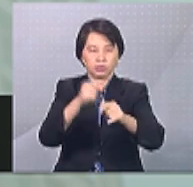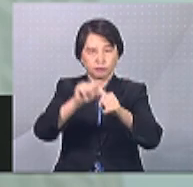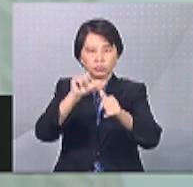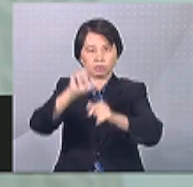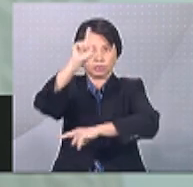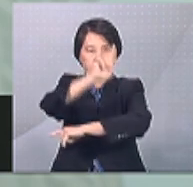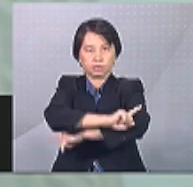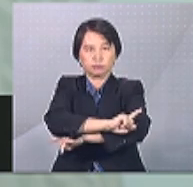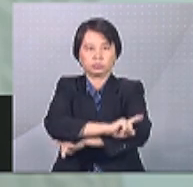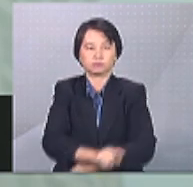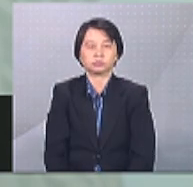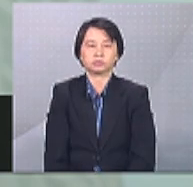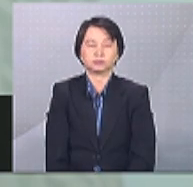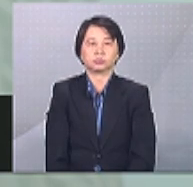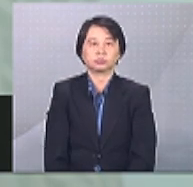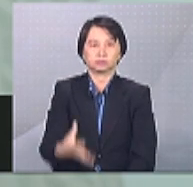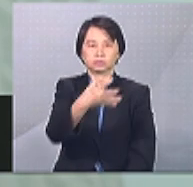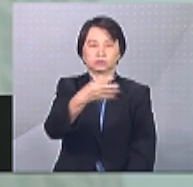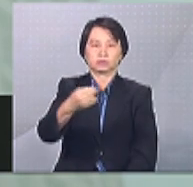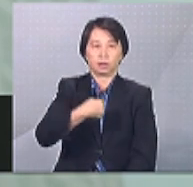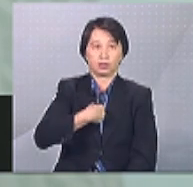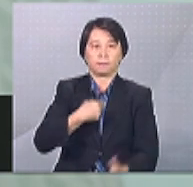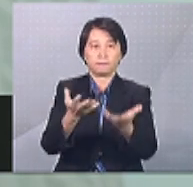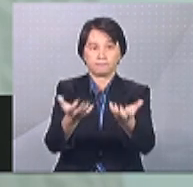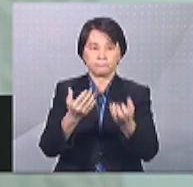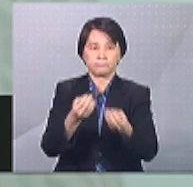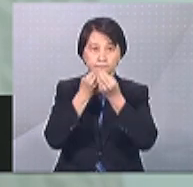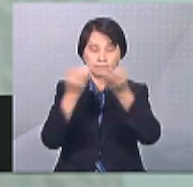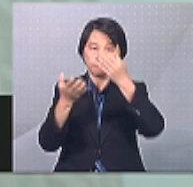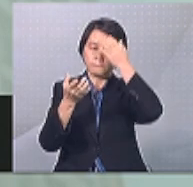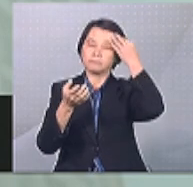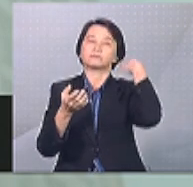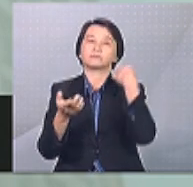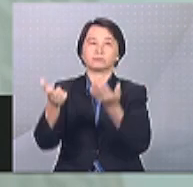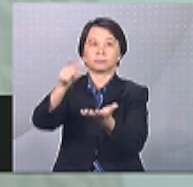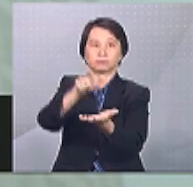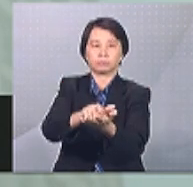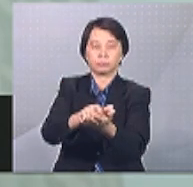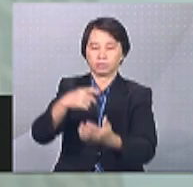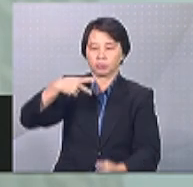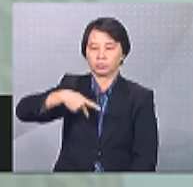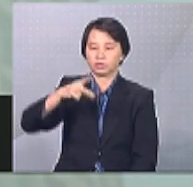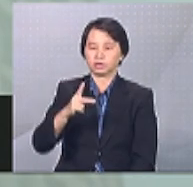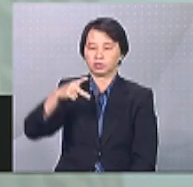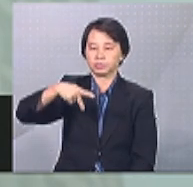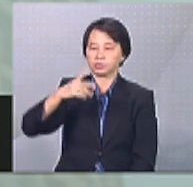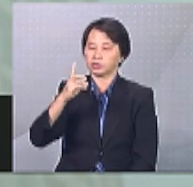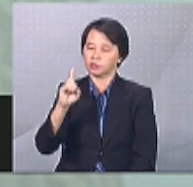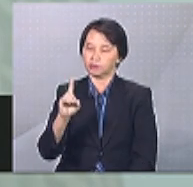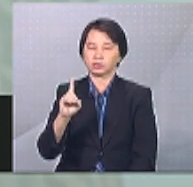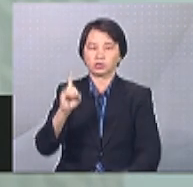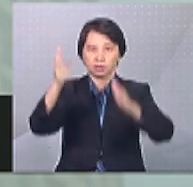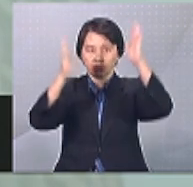semasa. Dan saya ingin maklumkan laporan PKPD COVID-19 di